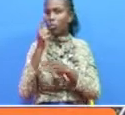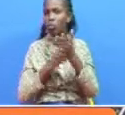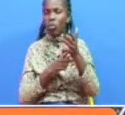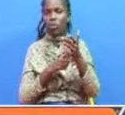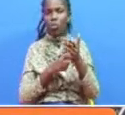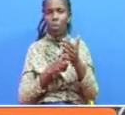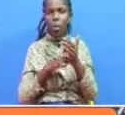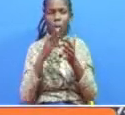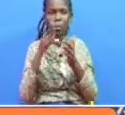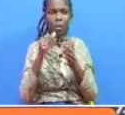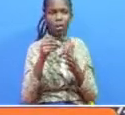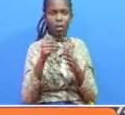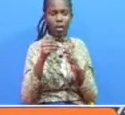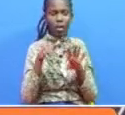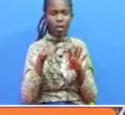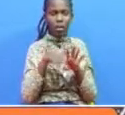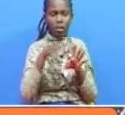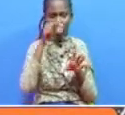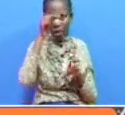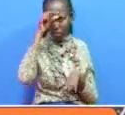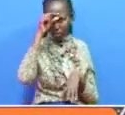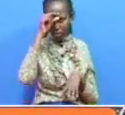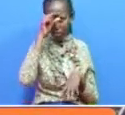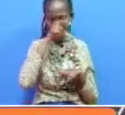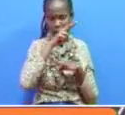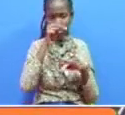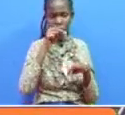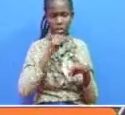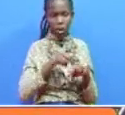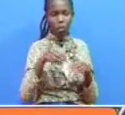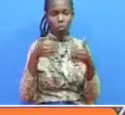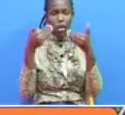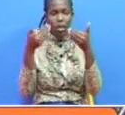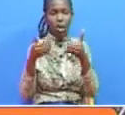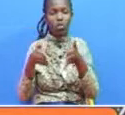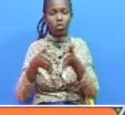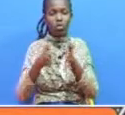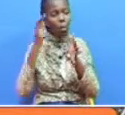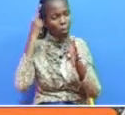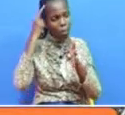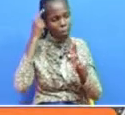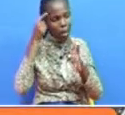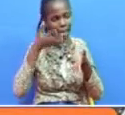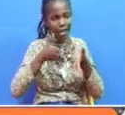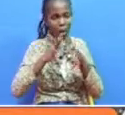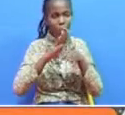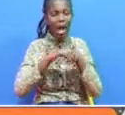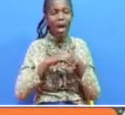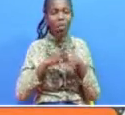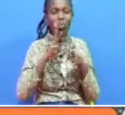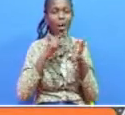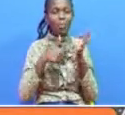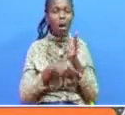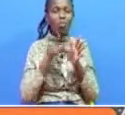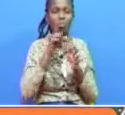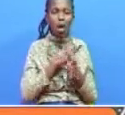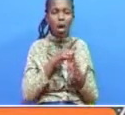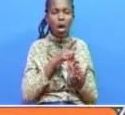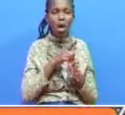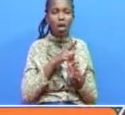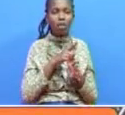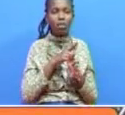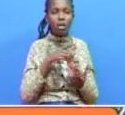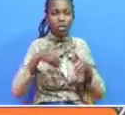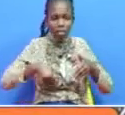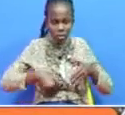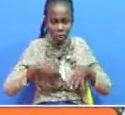odhi kuwete mbesa ila itia waka teka silikale la kitaifa. Nika enda tu kwa atelelo si alami, tu minedhina wa kiguu, tu minedhina wa nza,